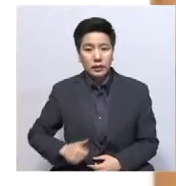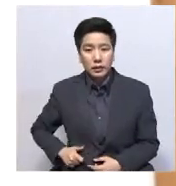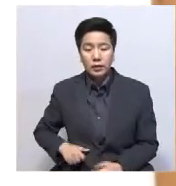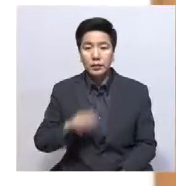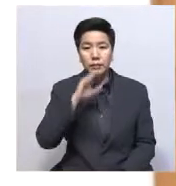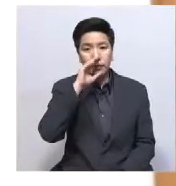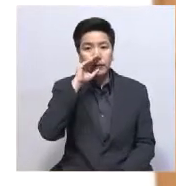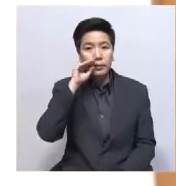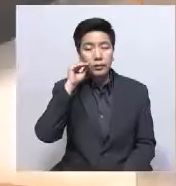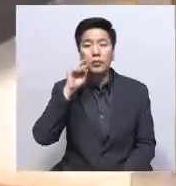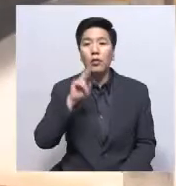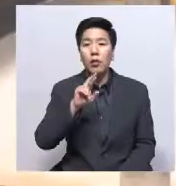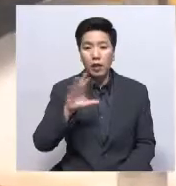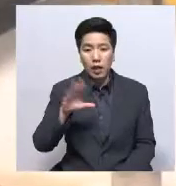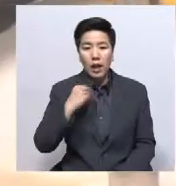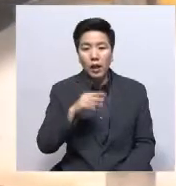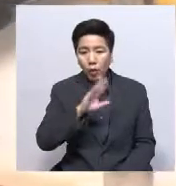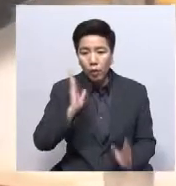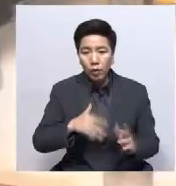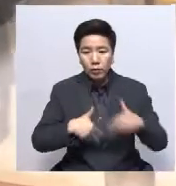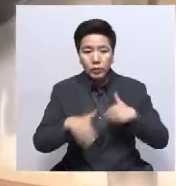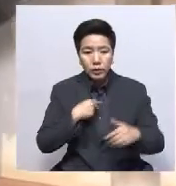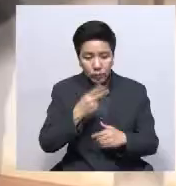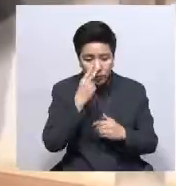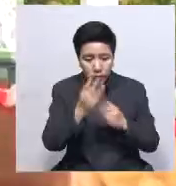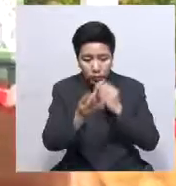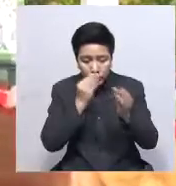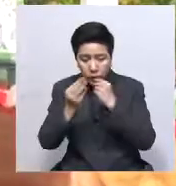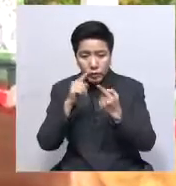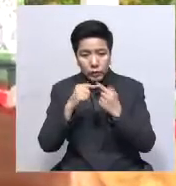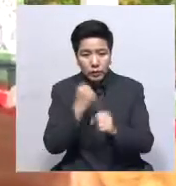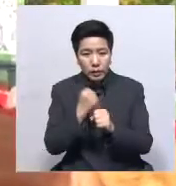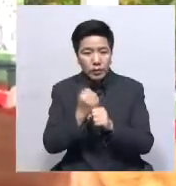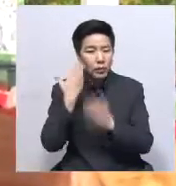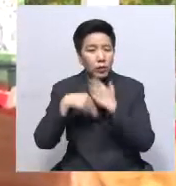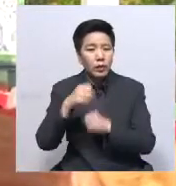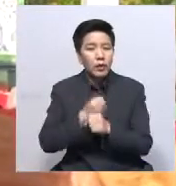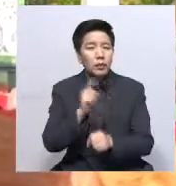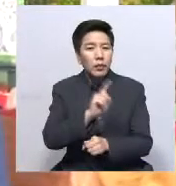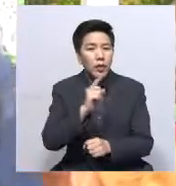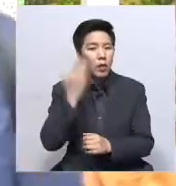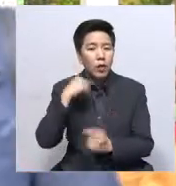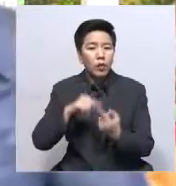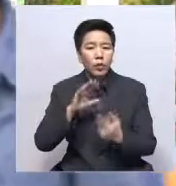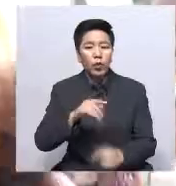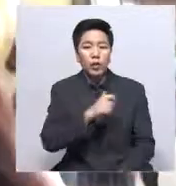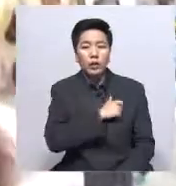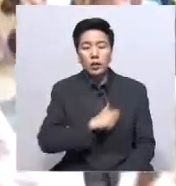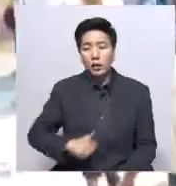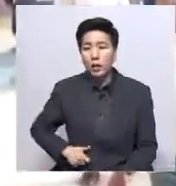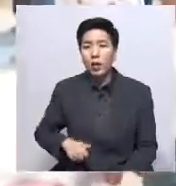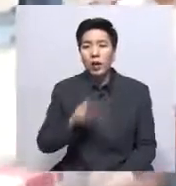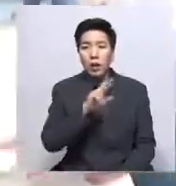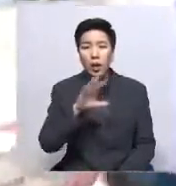อมเกล้าเจ้าอยู่หัวให้ได้ศึกษากันอีกทั้งยังมีการจำลองกิจการต่างๆของไทยในอดีตที่เกิดขึ้นในสมัยรัชกาลที่5อ